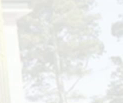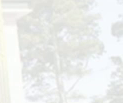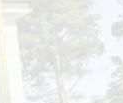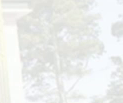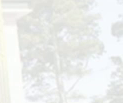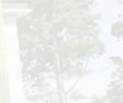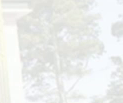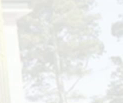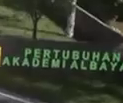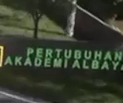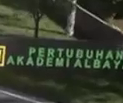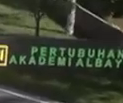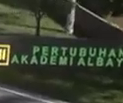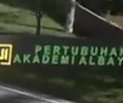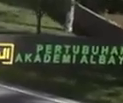kelab